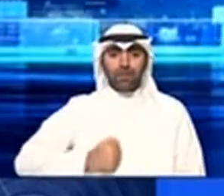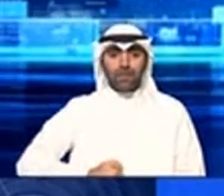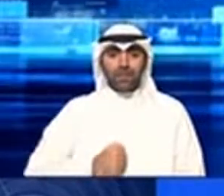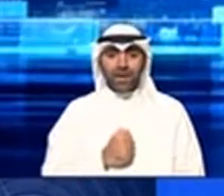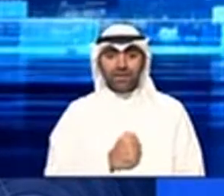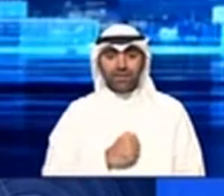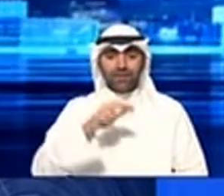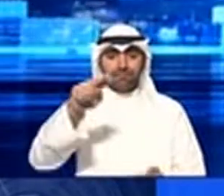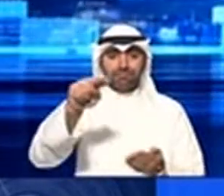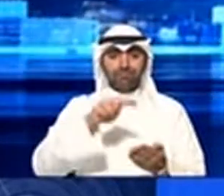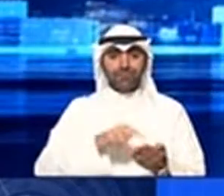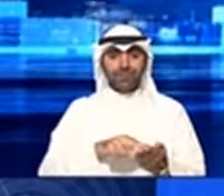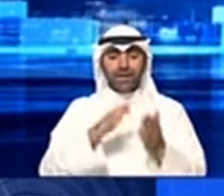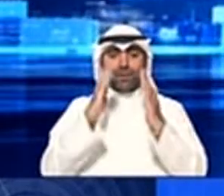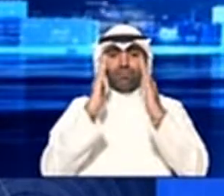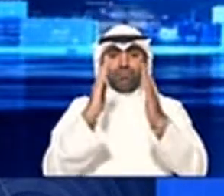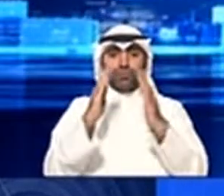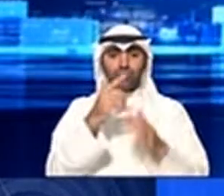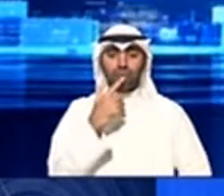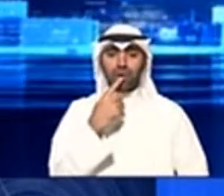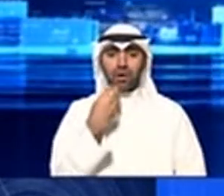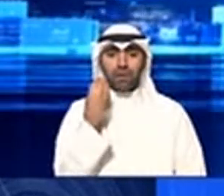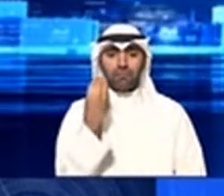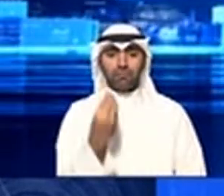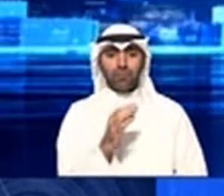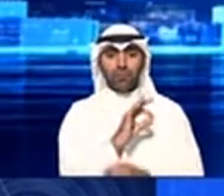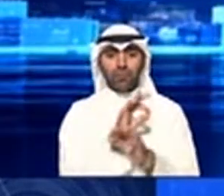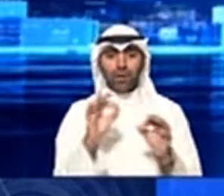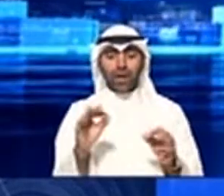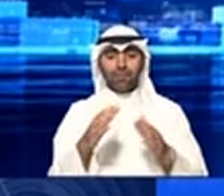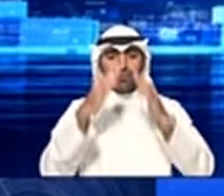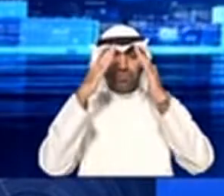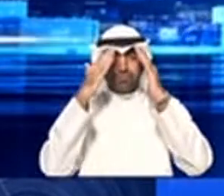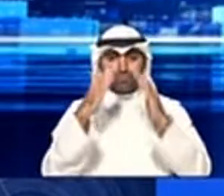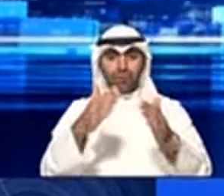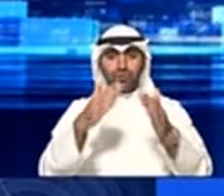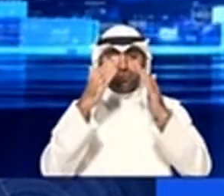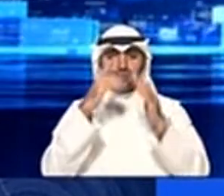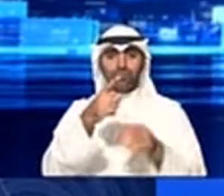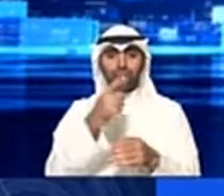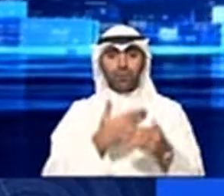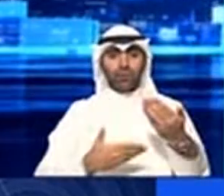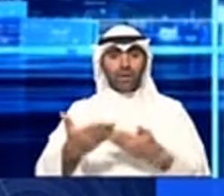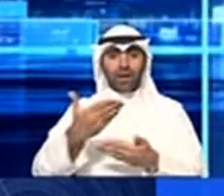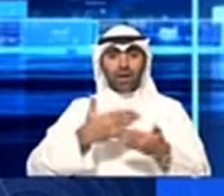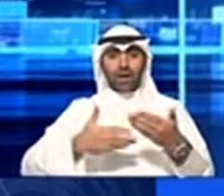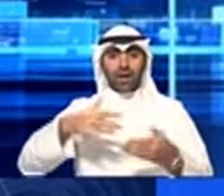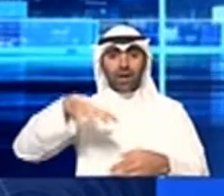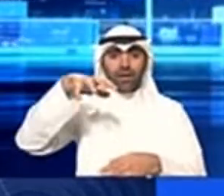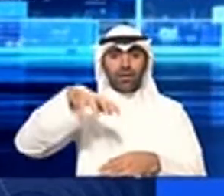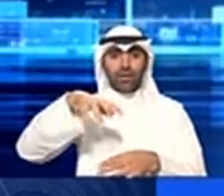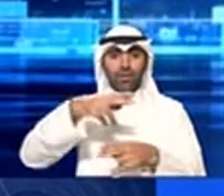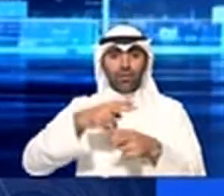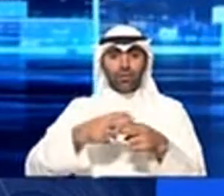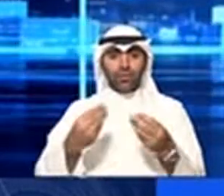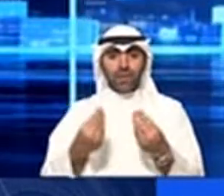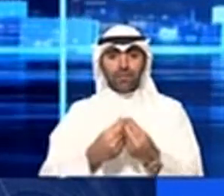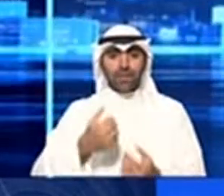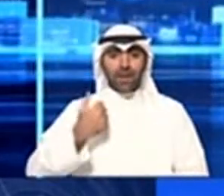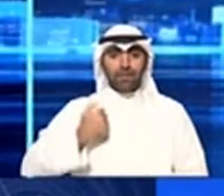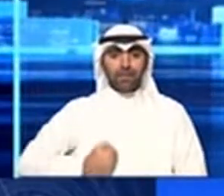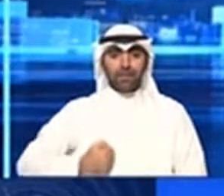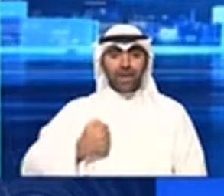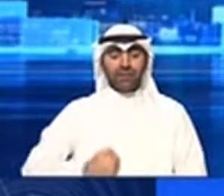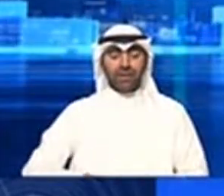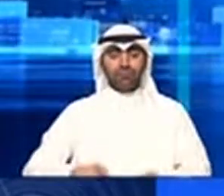مملكة البحرين الشقيقة، ضمنها خالص شكره وتقديره على ما عبر عنه جلالته من فيض المشاعر